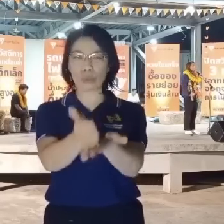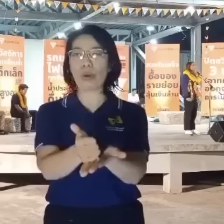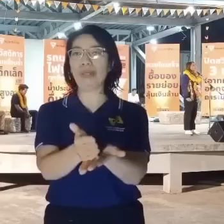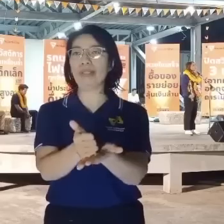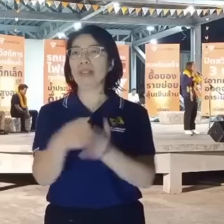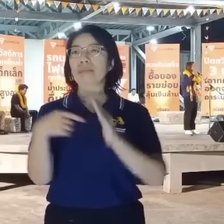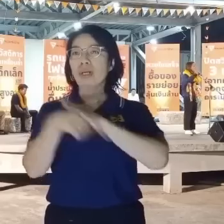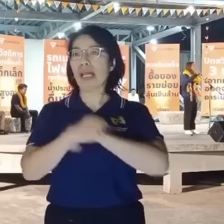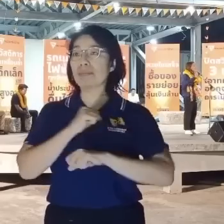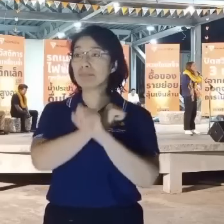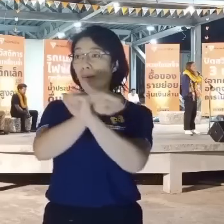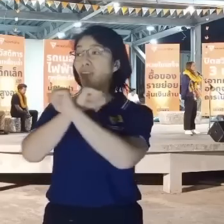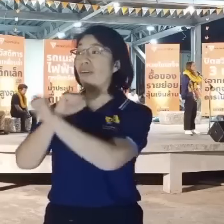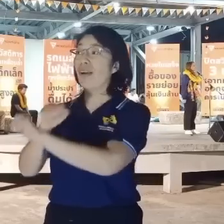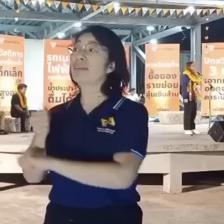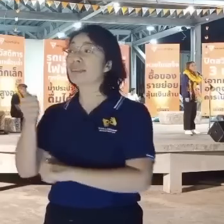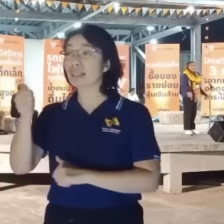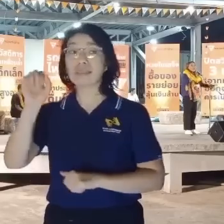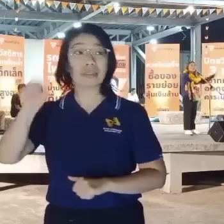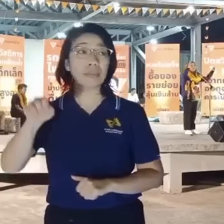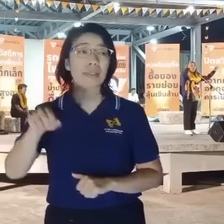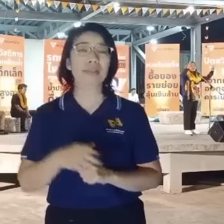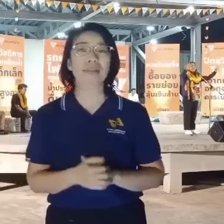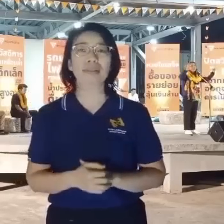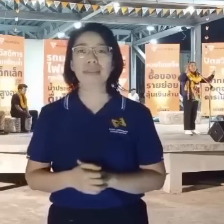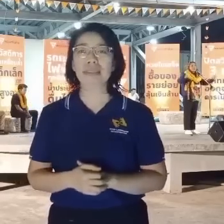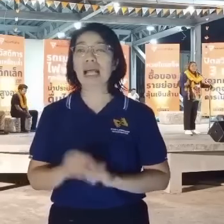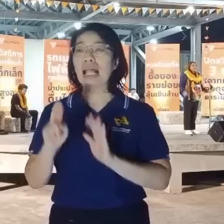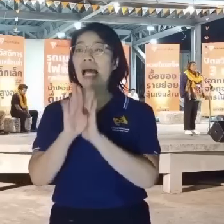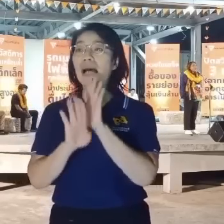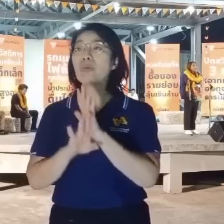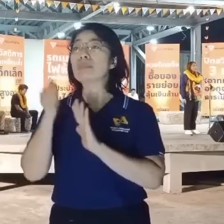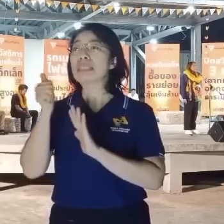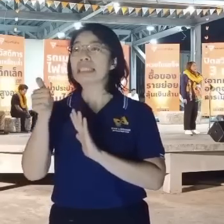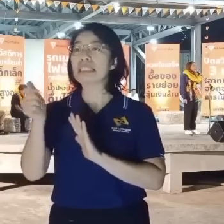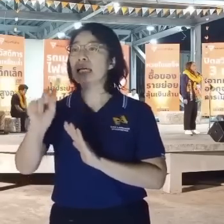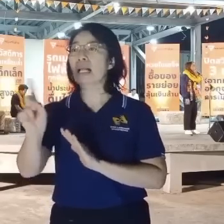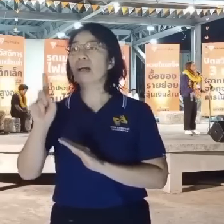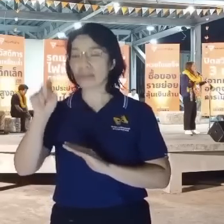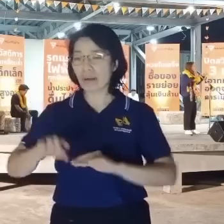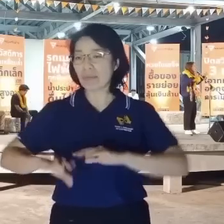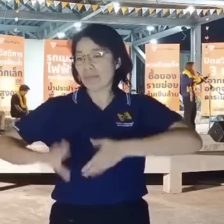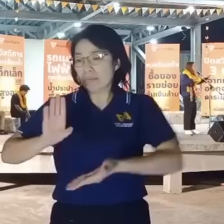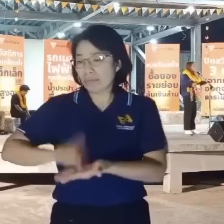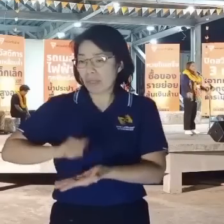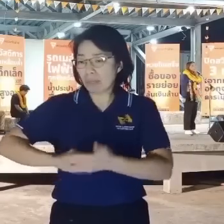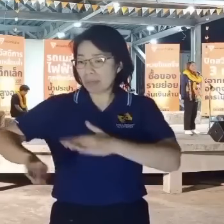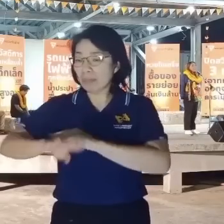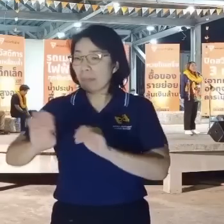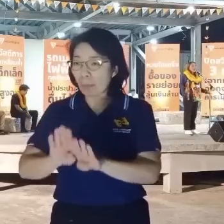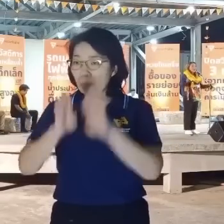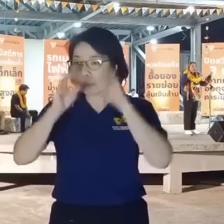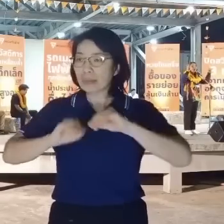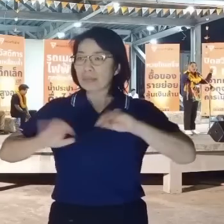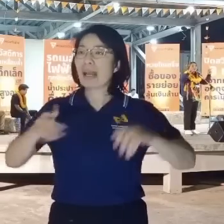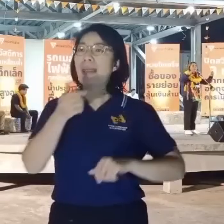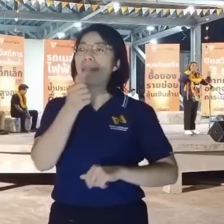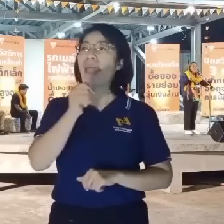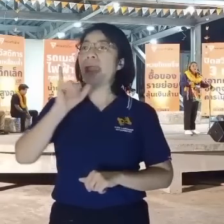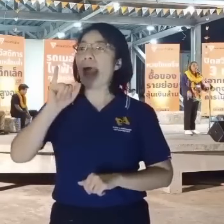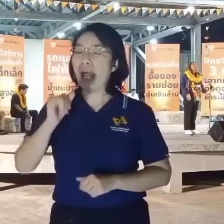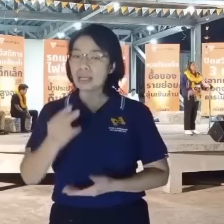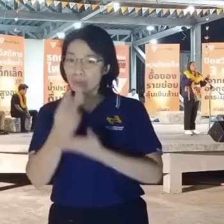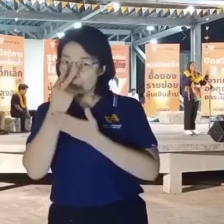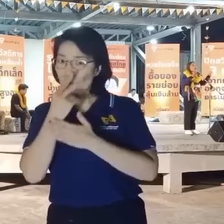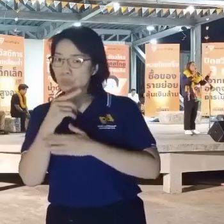การคอร์รัปชันใช่ไม่ใช่ระบบที่ดีคือการเปิดเผยข้อมูลอย่างโปร่งใสใช้ AI เข้ามาจับ